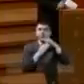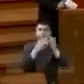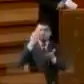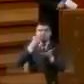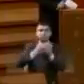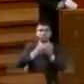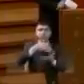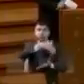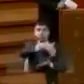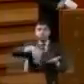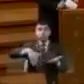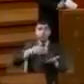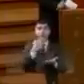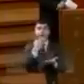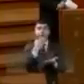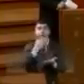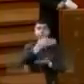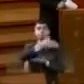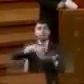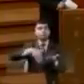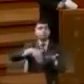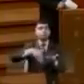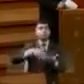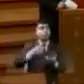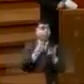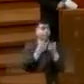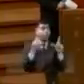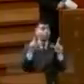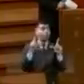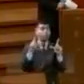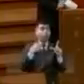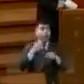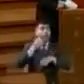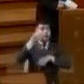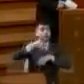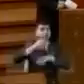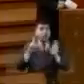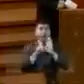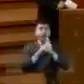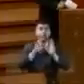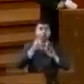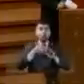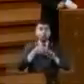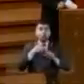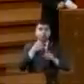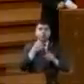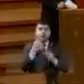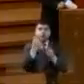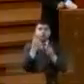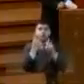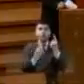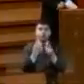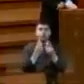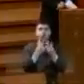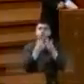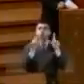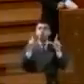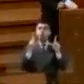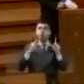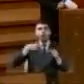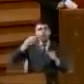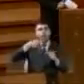ملتزم به لان هذا هو الدستور، ولكن في نفس الوقت الدستور في فصل 28 شنو كيقول؟ حرية التعبير